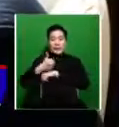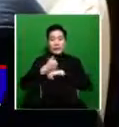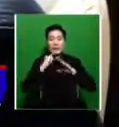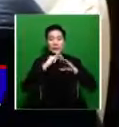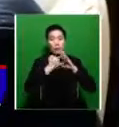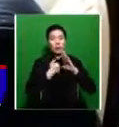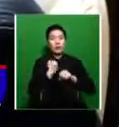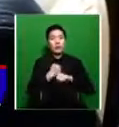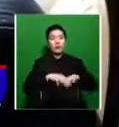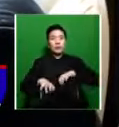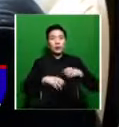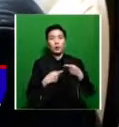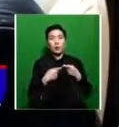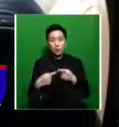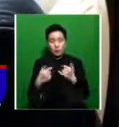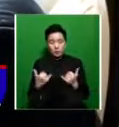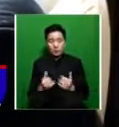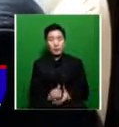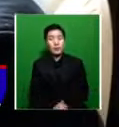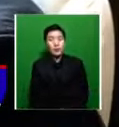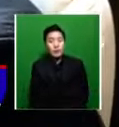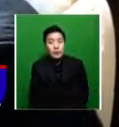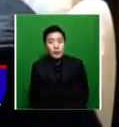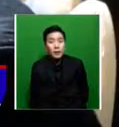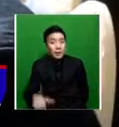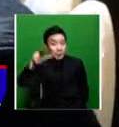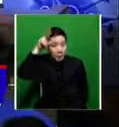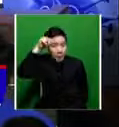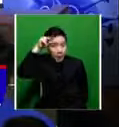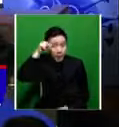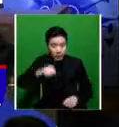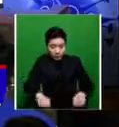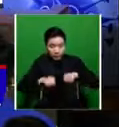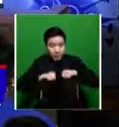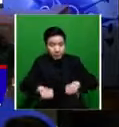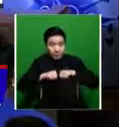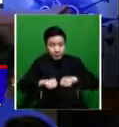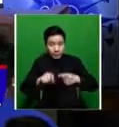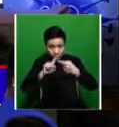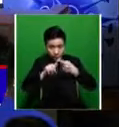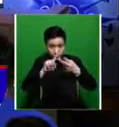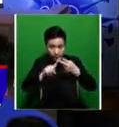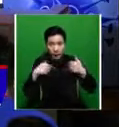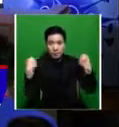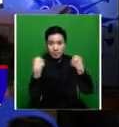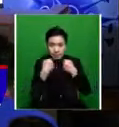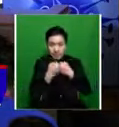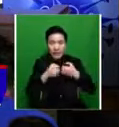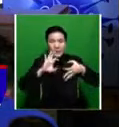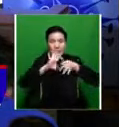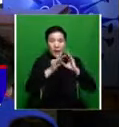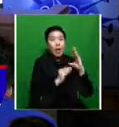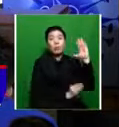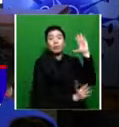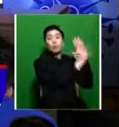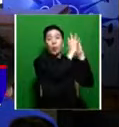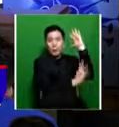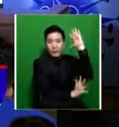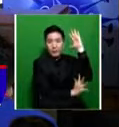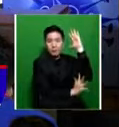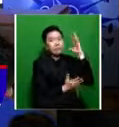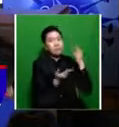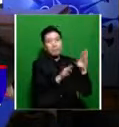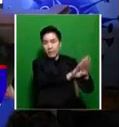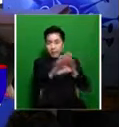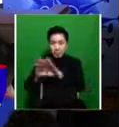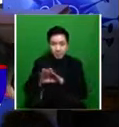การต่อไปครับผม แต่ส่วนสนามม้าสนามมวยการแข่งขันกีฬานี่ทั่วประเทศเลย อันนี้เป็น ถูกต้อง นะครับ ครับ